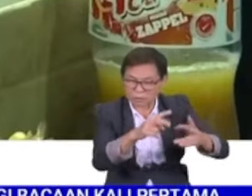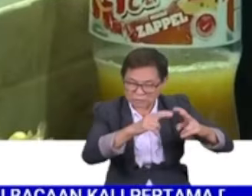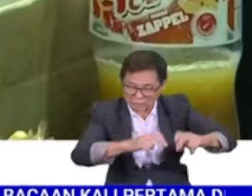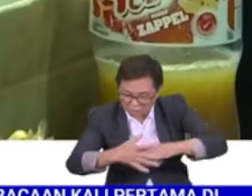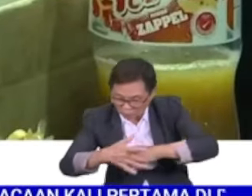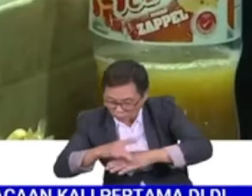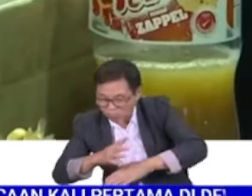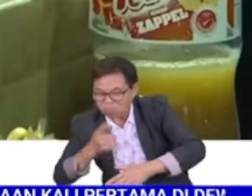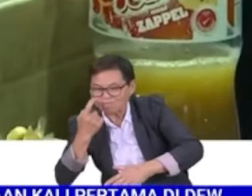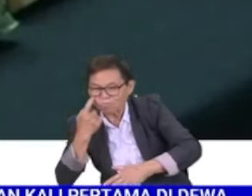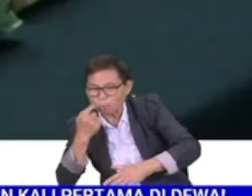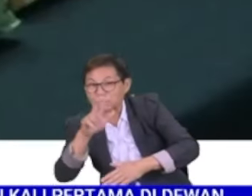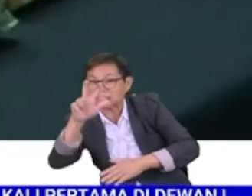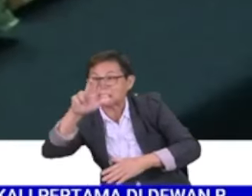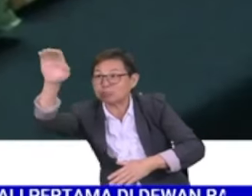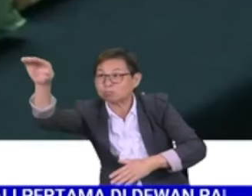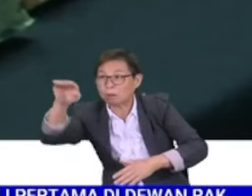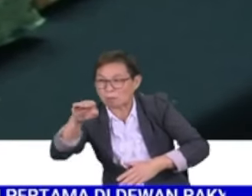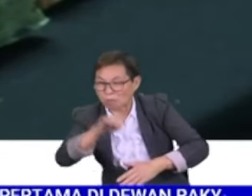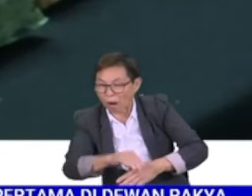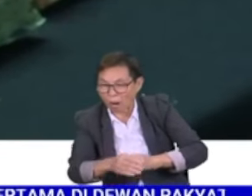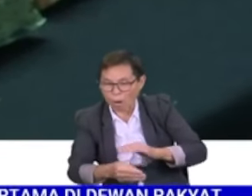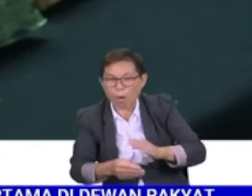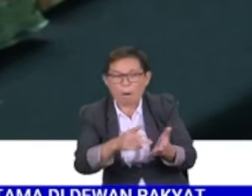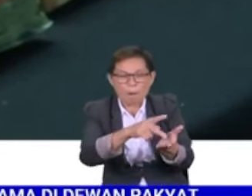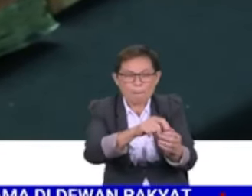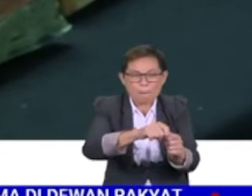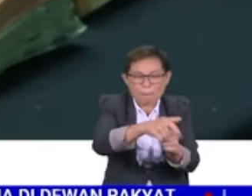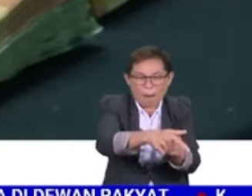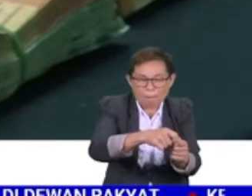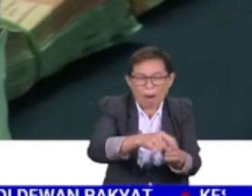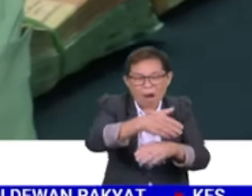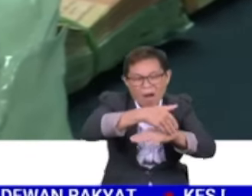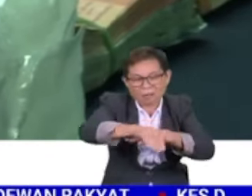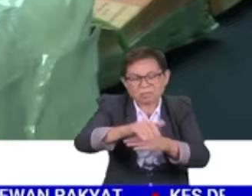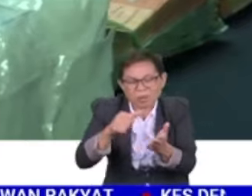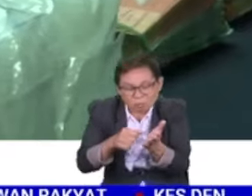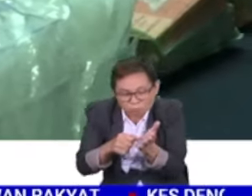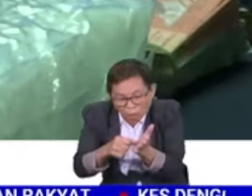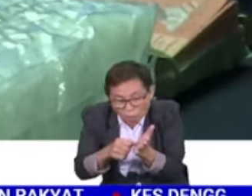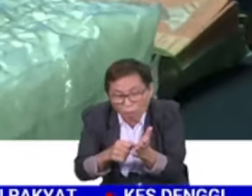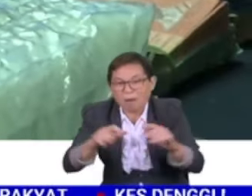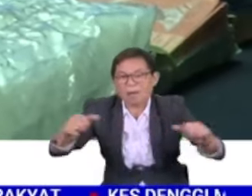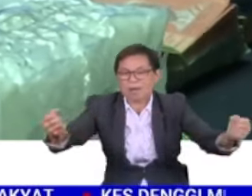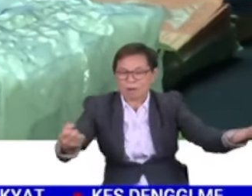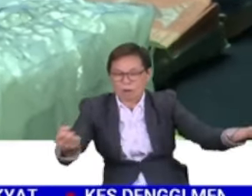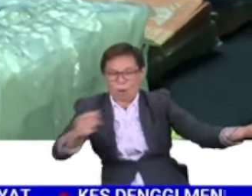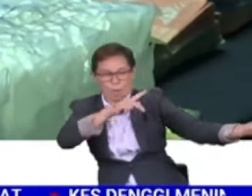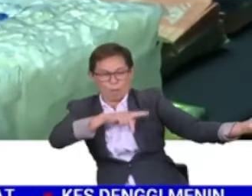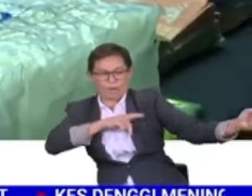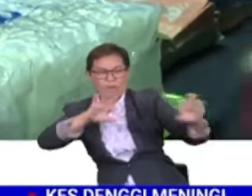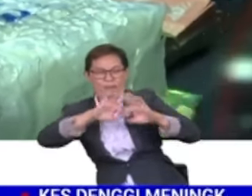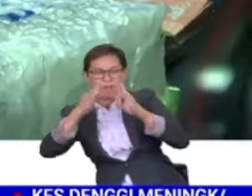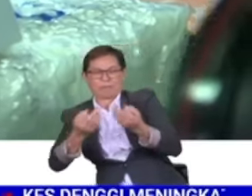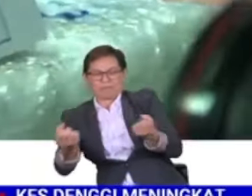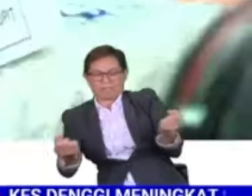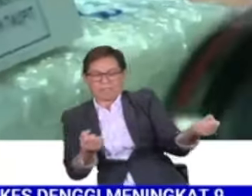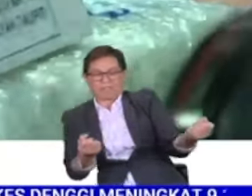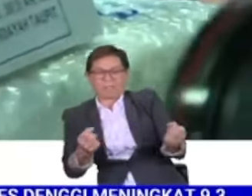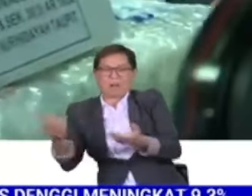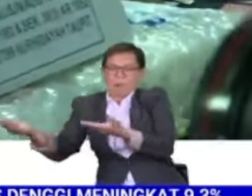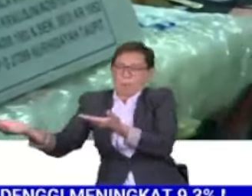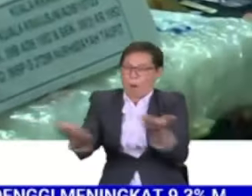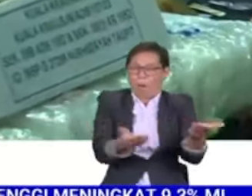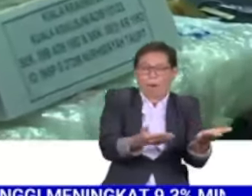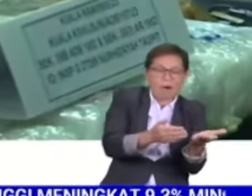Siasatan awal mengesyaki tiga beradik itu mengambil upah sebagai pengantar dadah. Mereka menjadikan lori milik keluarga sebagai kenderaan